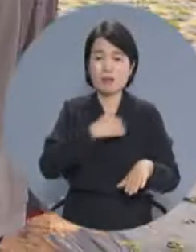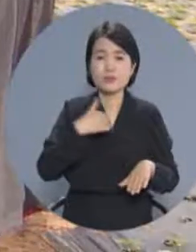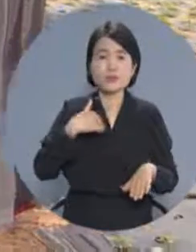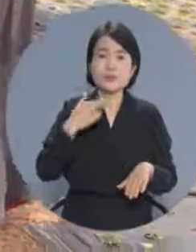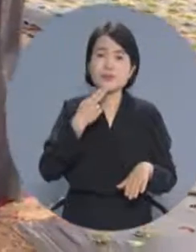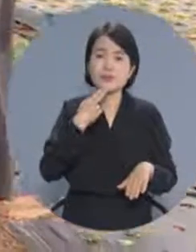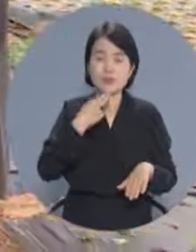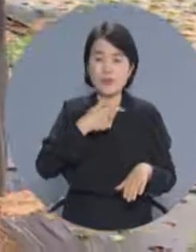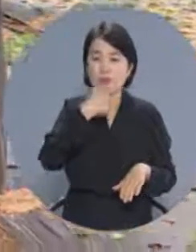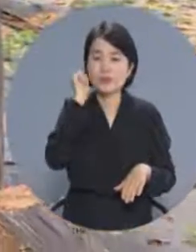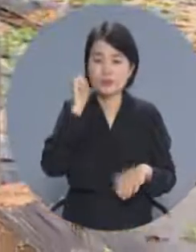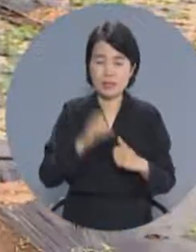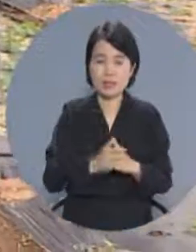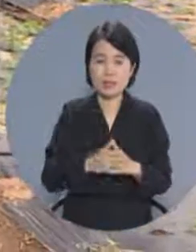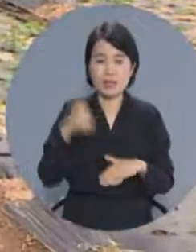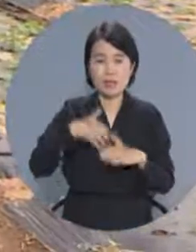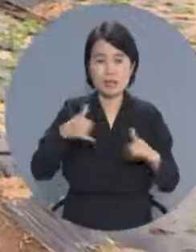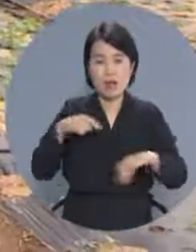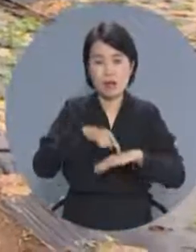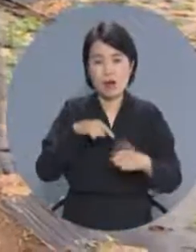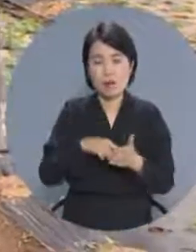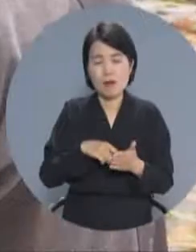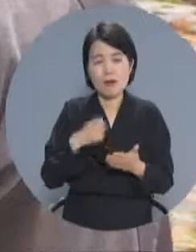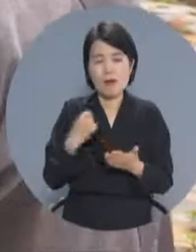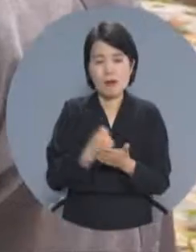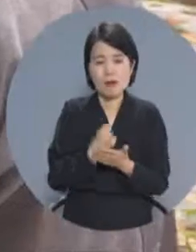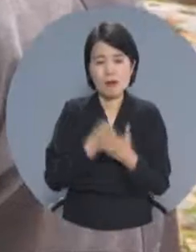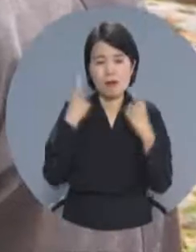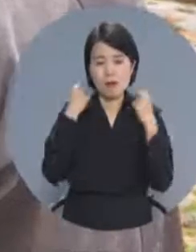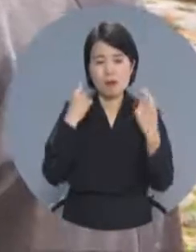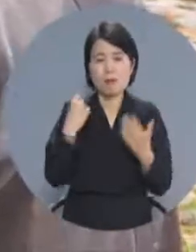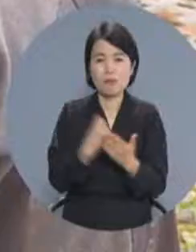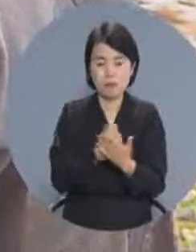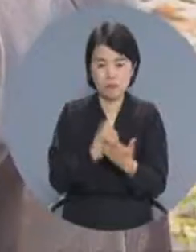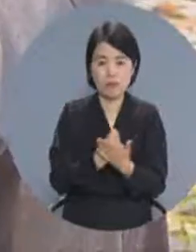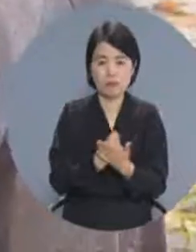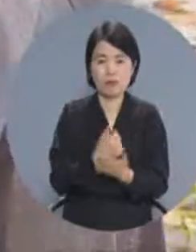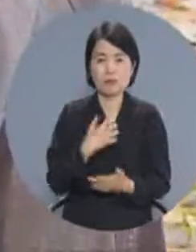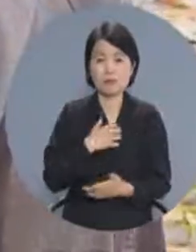농민들의 마음은 여전히 타들어가고 있습니다. MBC 뉴스 박종호입니다.